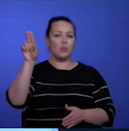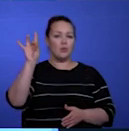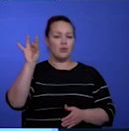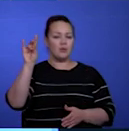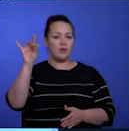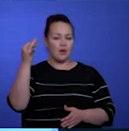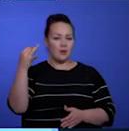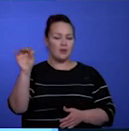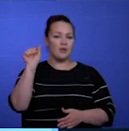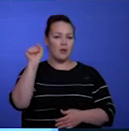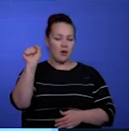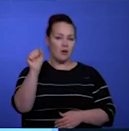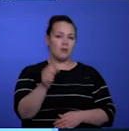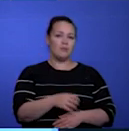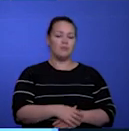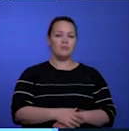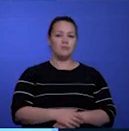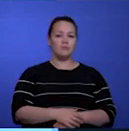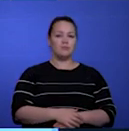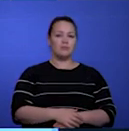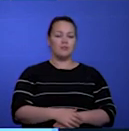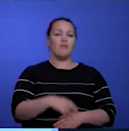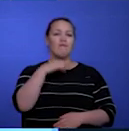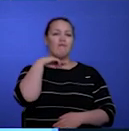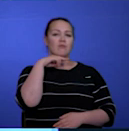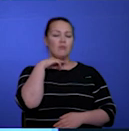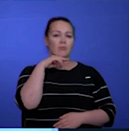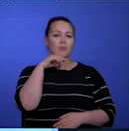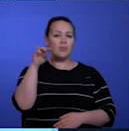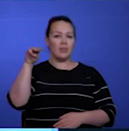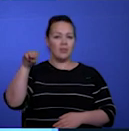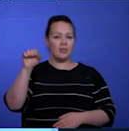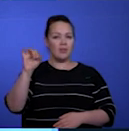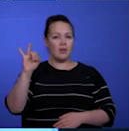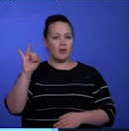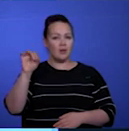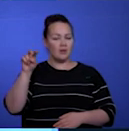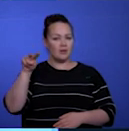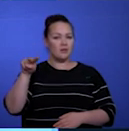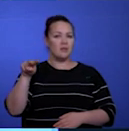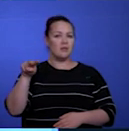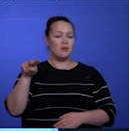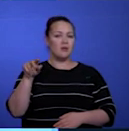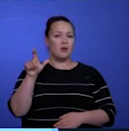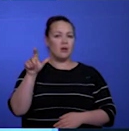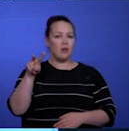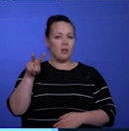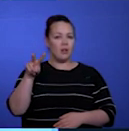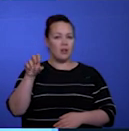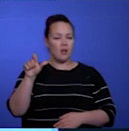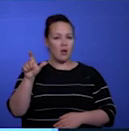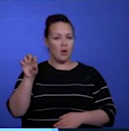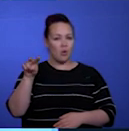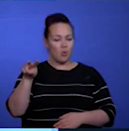здесь я бы хотела заострить ваше внимание ребята таил происходит от глагола не определенной формы